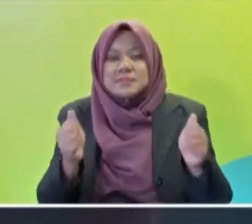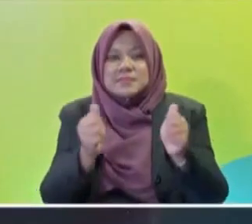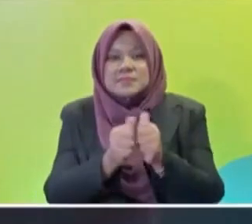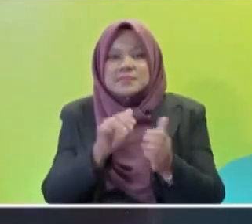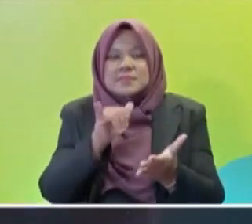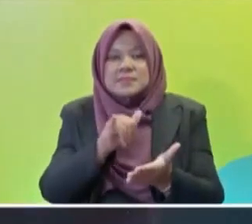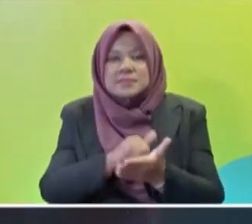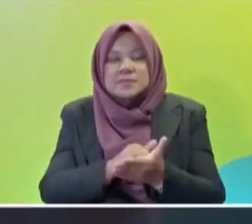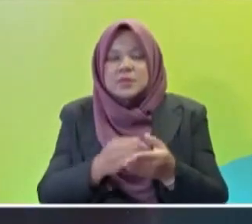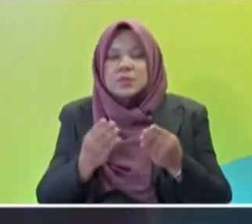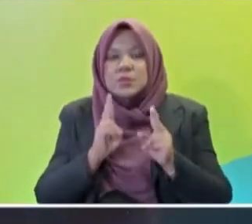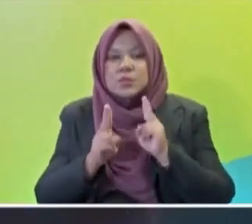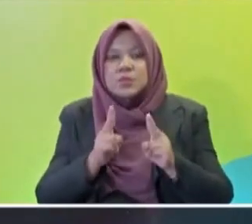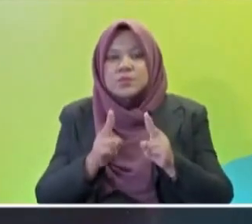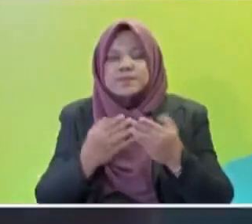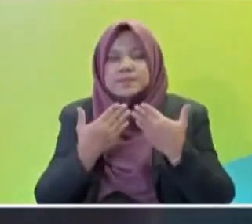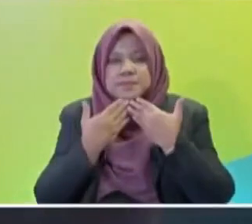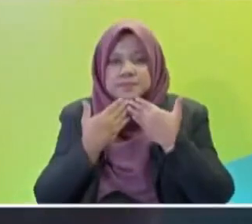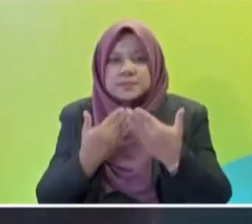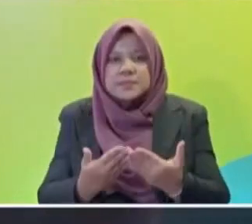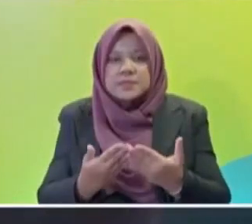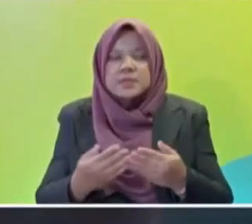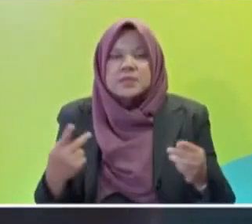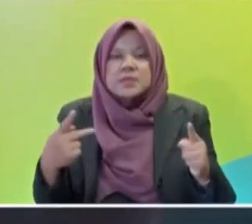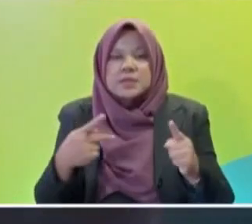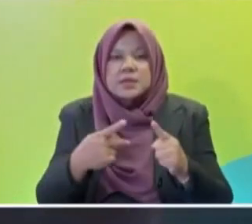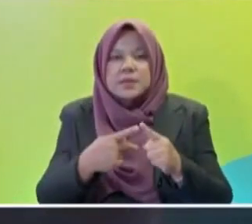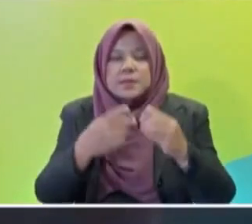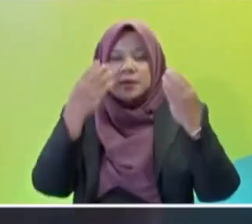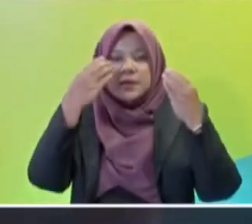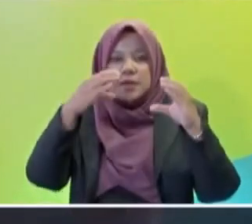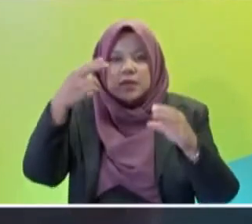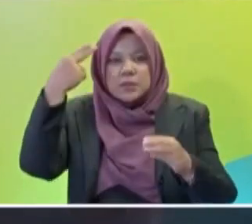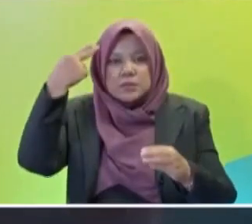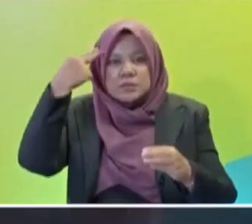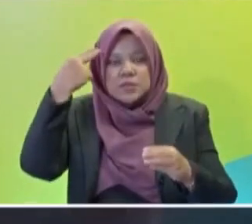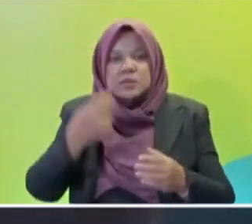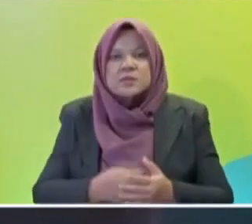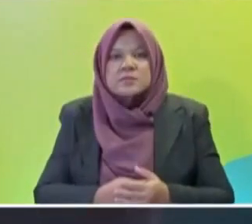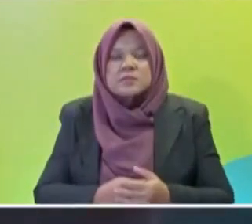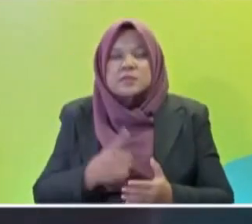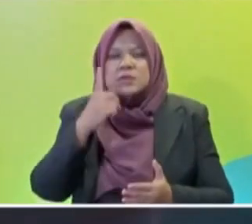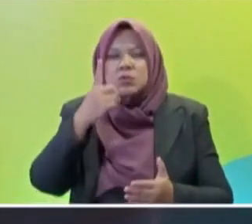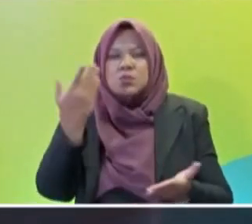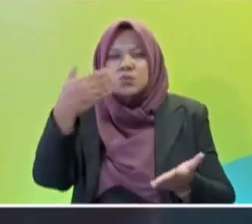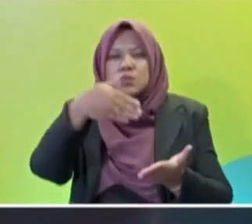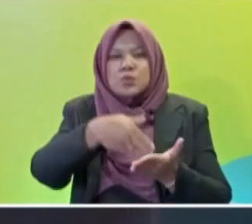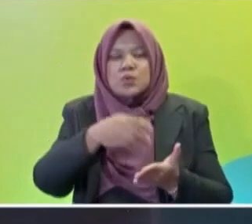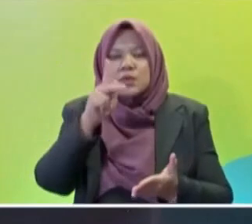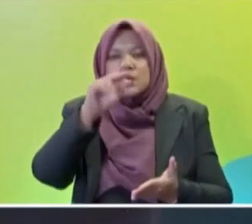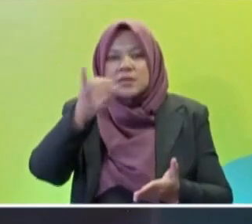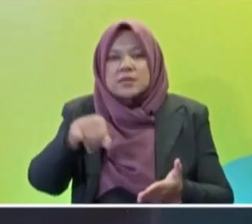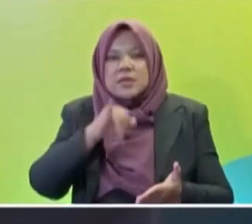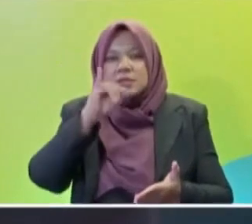Saya ingin ucapkan ribuan terima kasih kepada cewekku Halim untuk satu sesi ulang gaji yang sungguh informatif